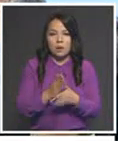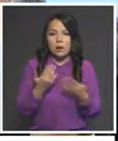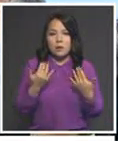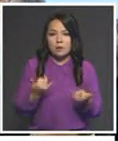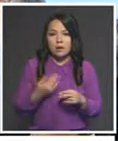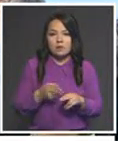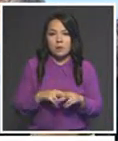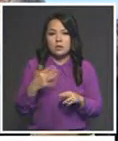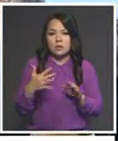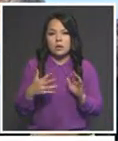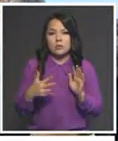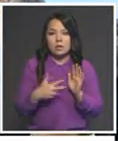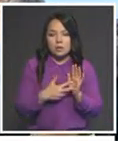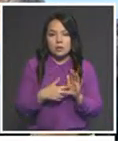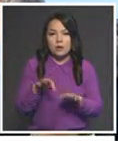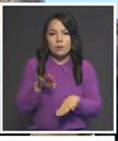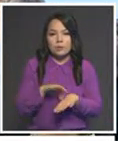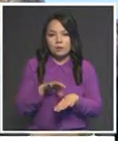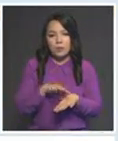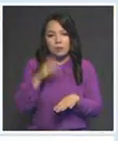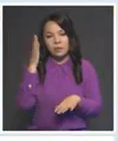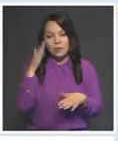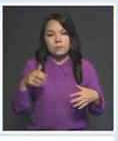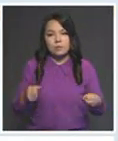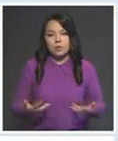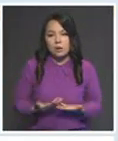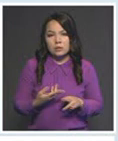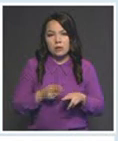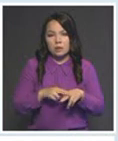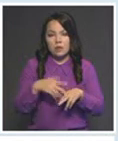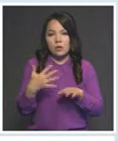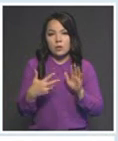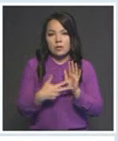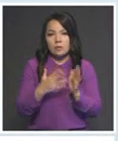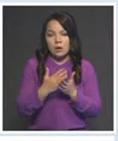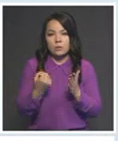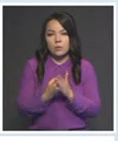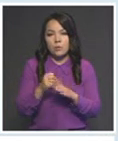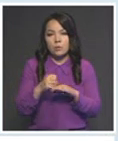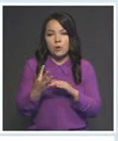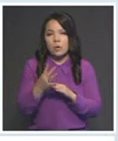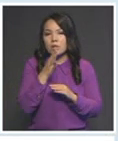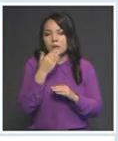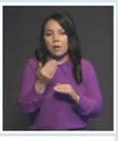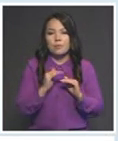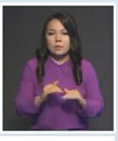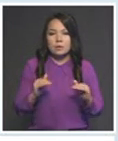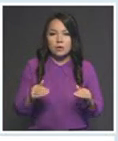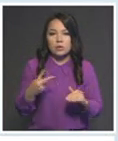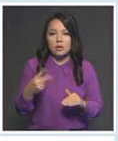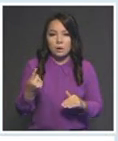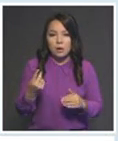арасында 58 пациентте менингококк инфекция расталды. 14 жасқа дейін балалардың саны